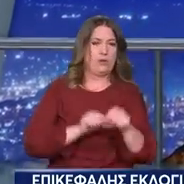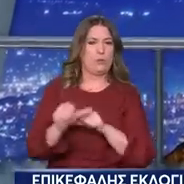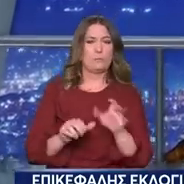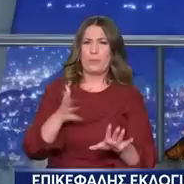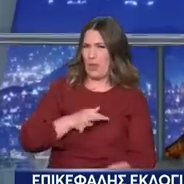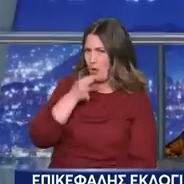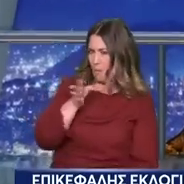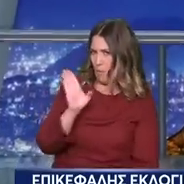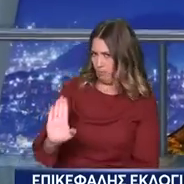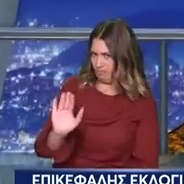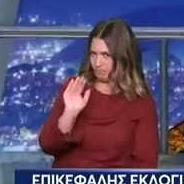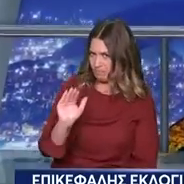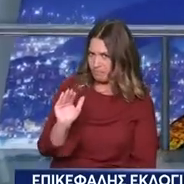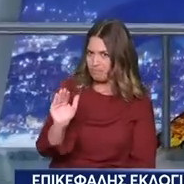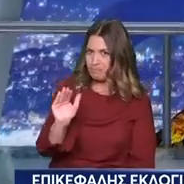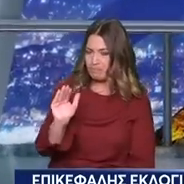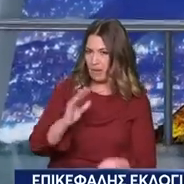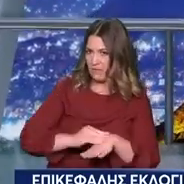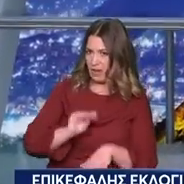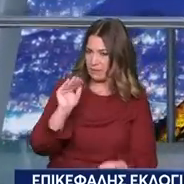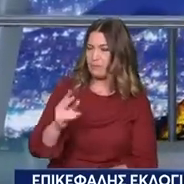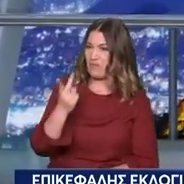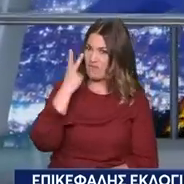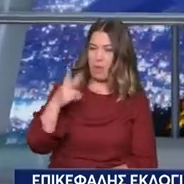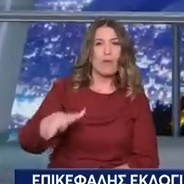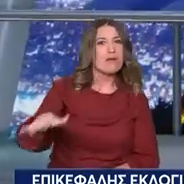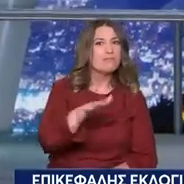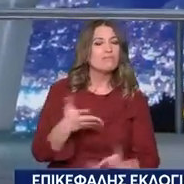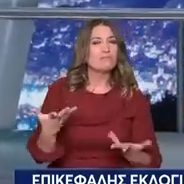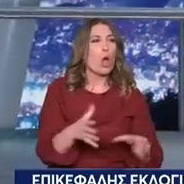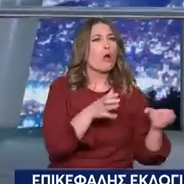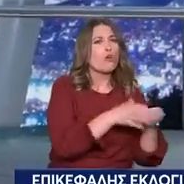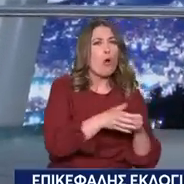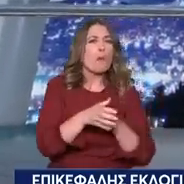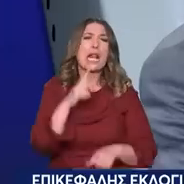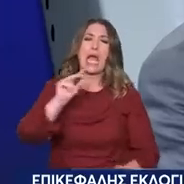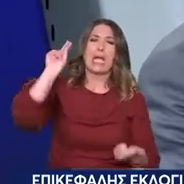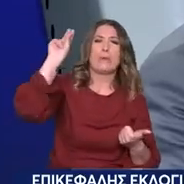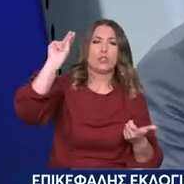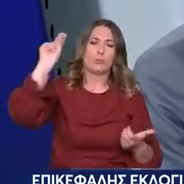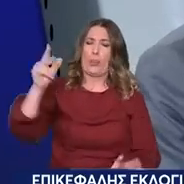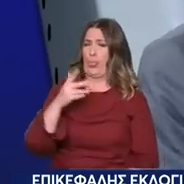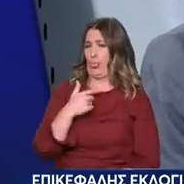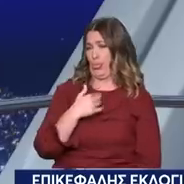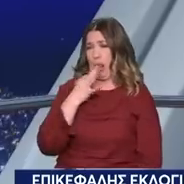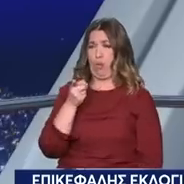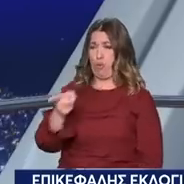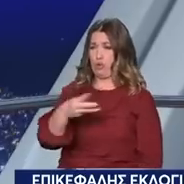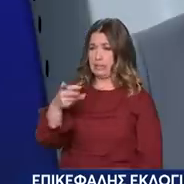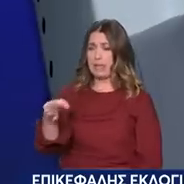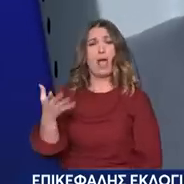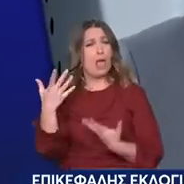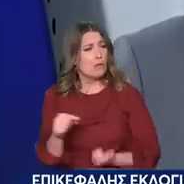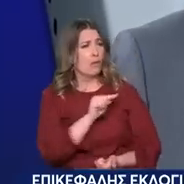πιεστικές ερωτήσεις είναι από αυτό. Γιατί έχουμε δυστυχώς ζήσει καταστάσεις όπου τα κόμματα υπόσχεστε πράγματα, δεν το λέω για το ΣΥΡΙΖΑ μόνο, αλλά μετά δεν υπάρχουν